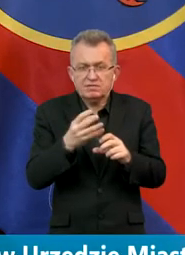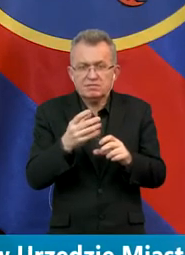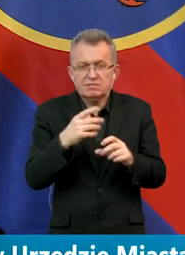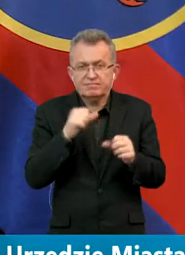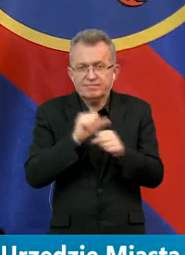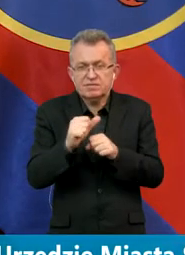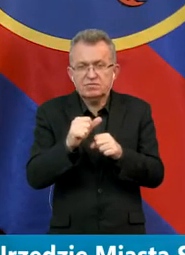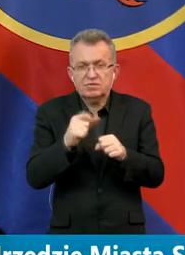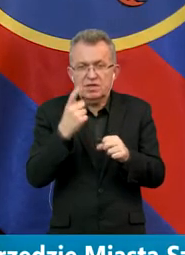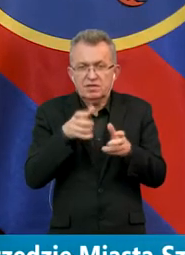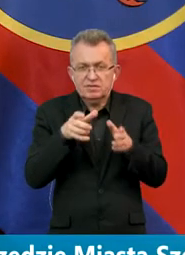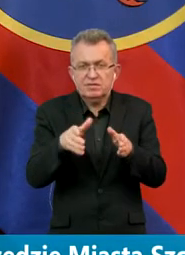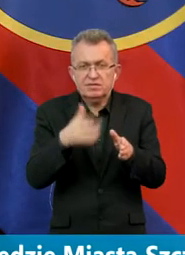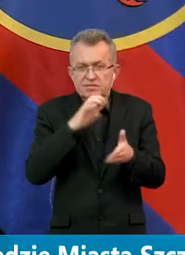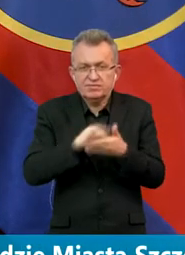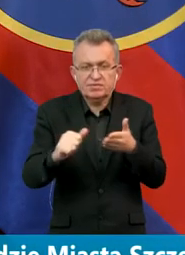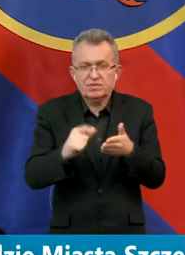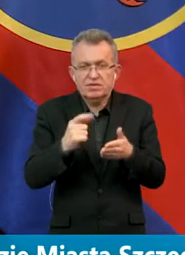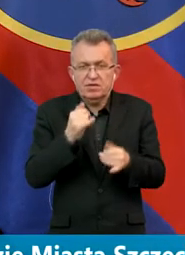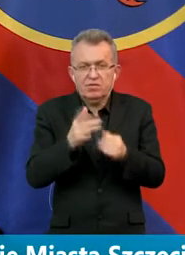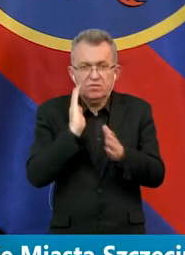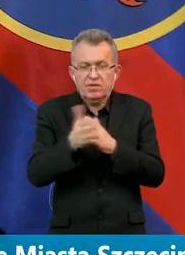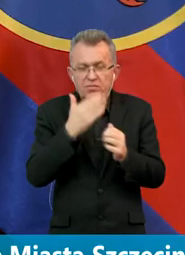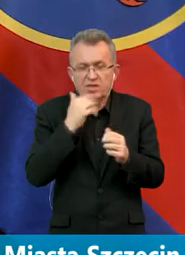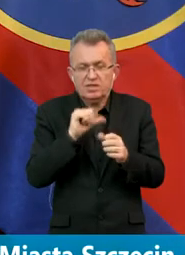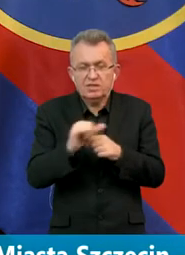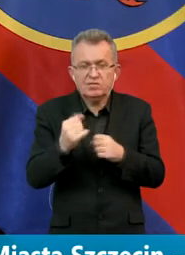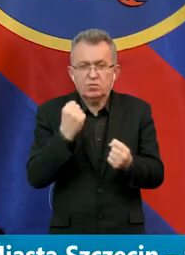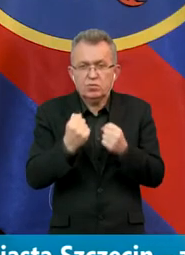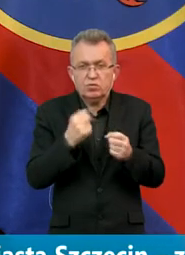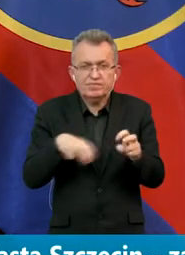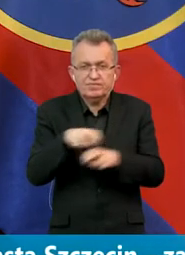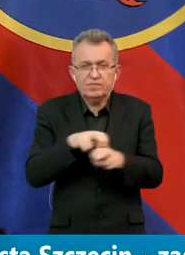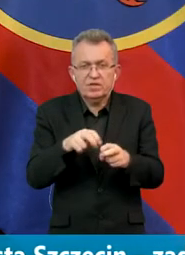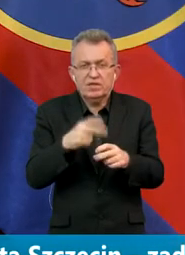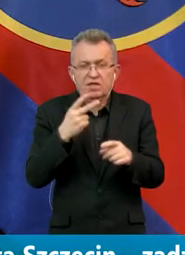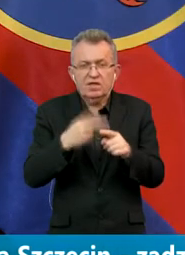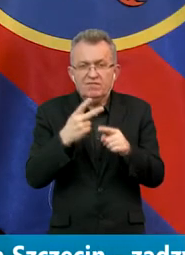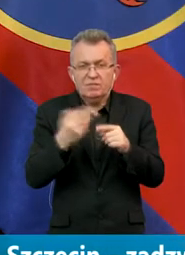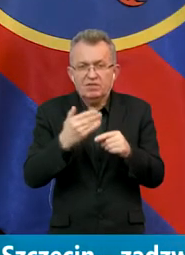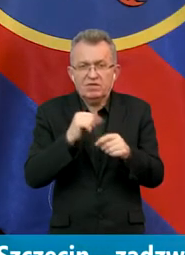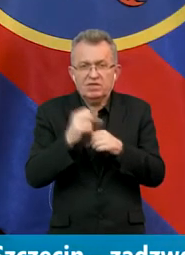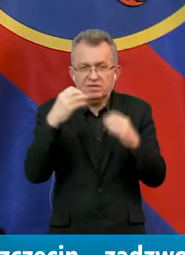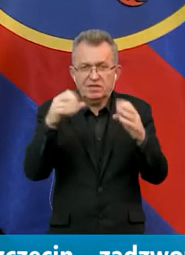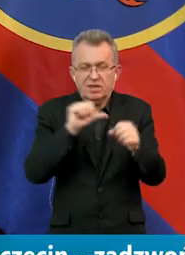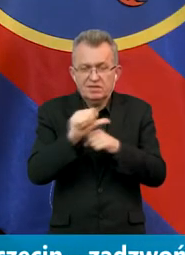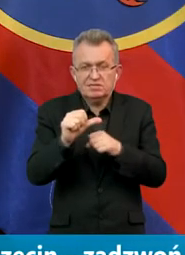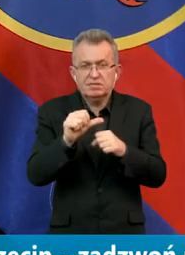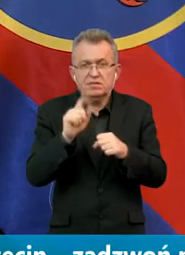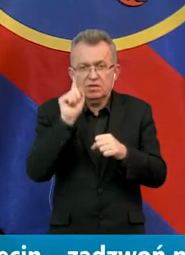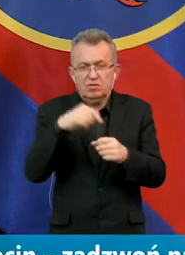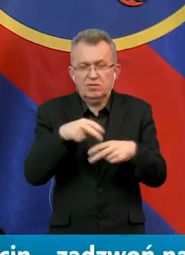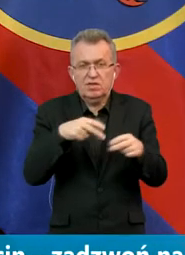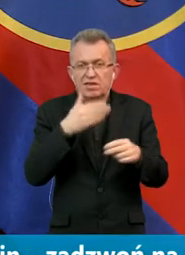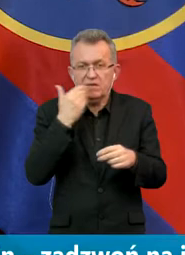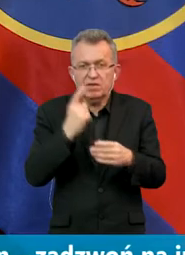i rowerzystom jeden pas ruchu, co dodatkowo utrudnia ruch na tym skrzyżowaniu. Dosłownie 20 metrów dalej jest pełne oświetlenie i ruch płynny.